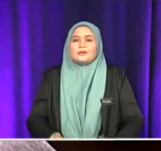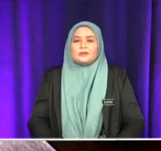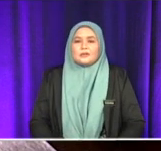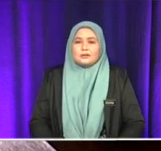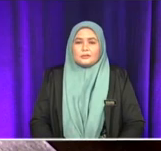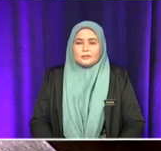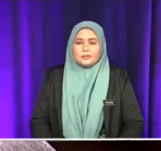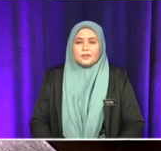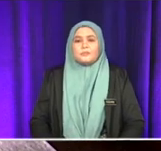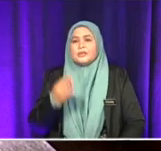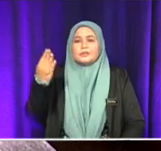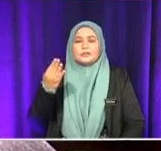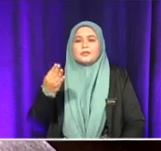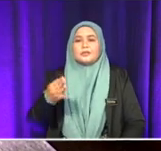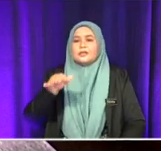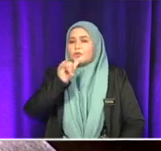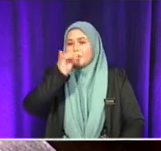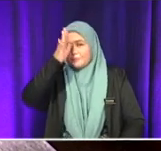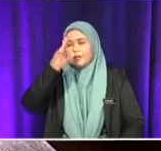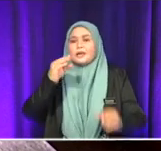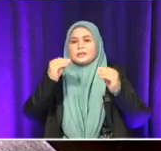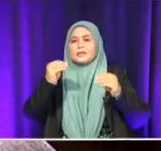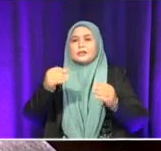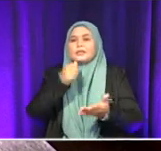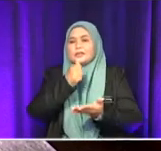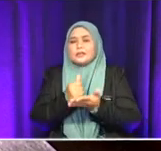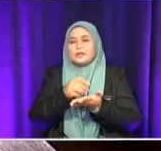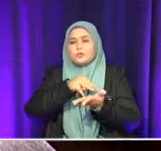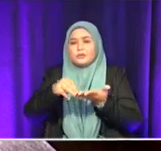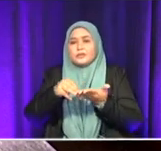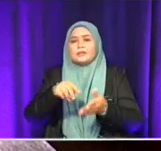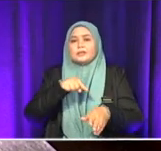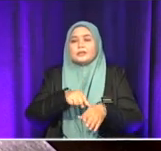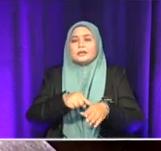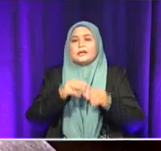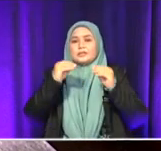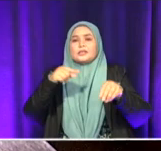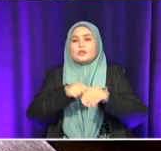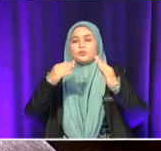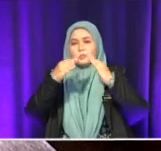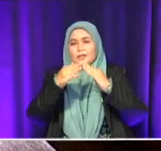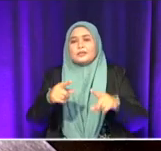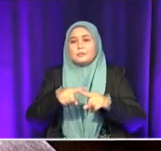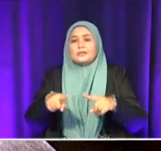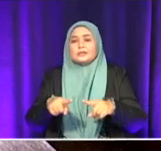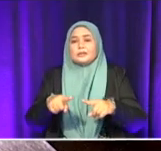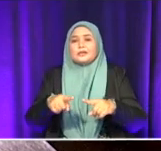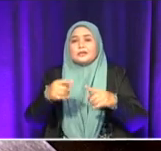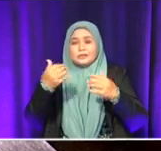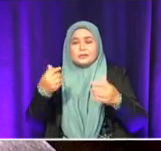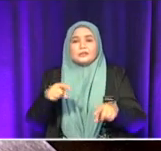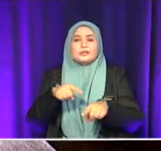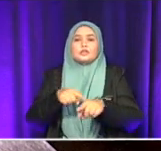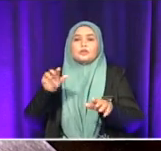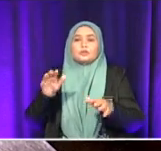biasa ibu bapak akan ajak anak-anak mengenai nilai murni tetapi di sekolah juga turut dipelajari nilai-nilai murni Oke